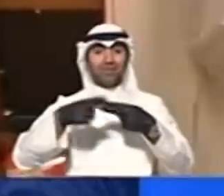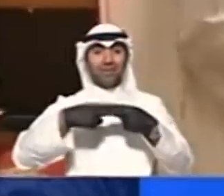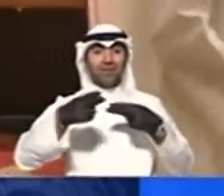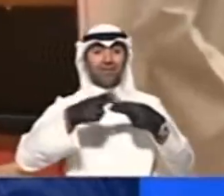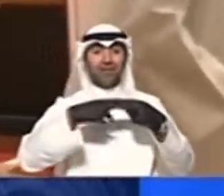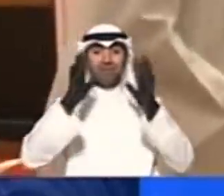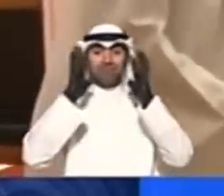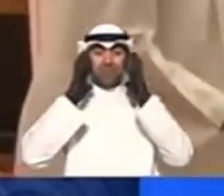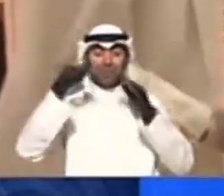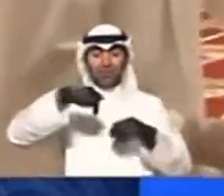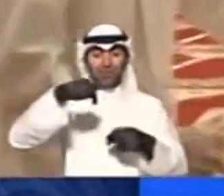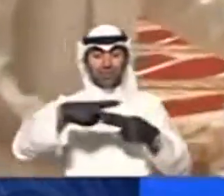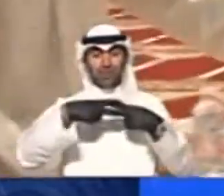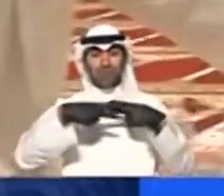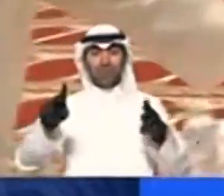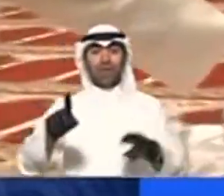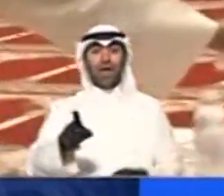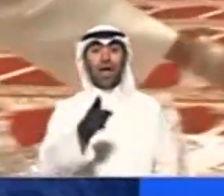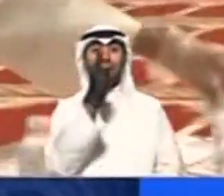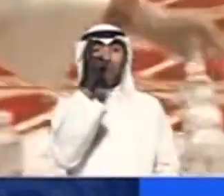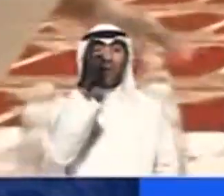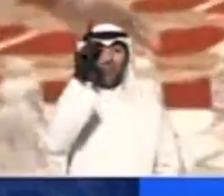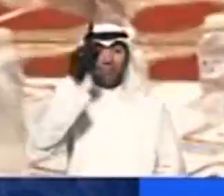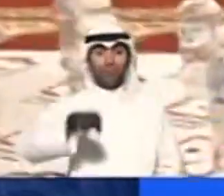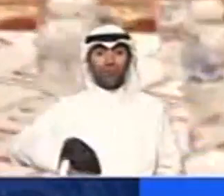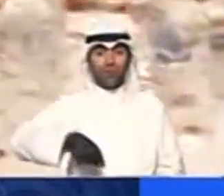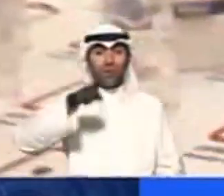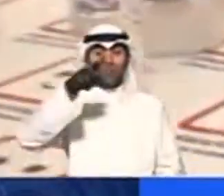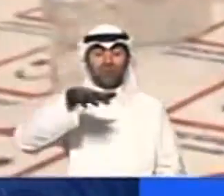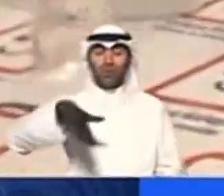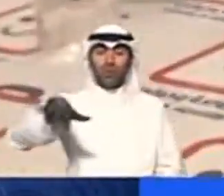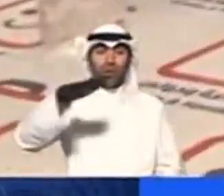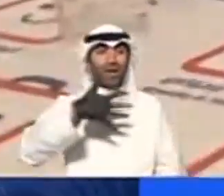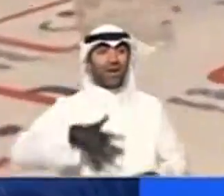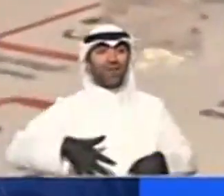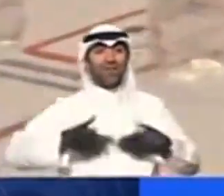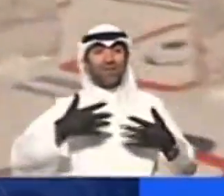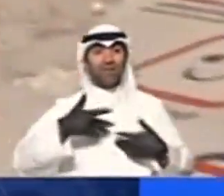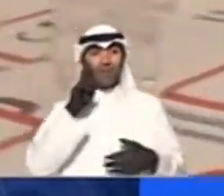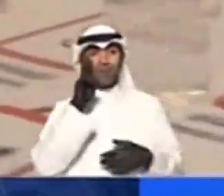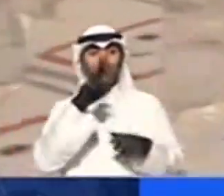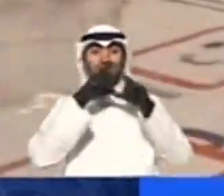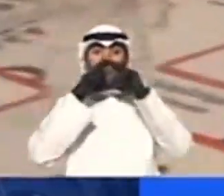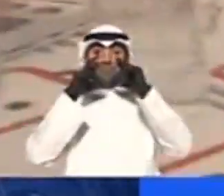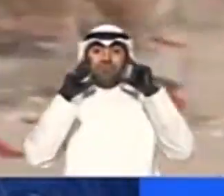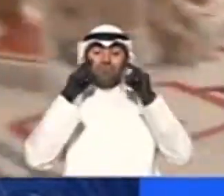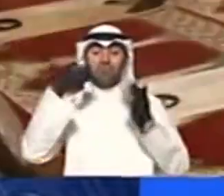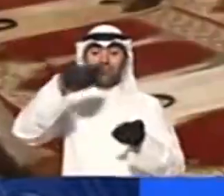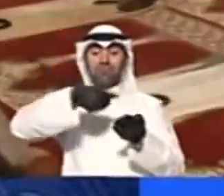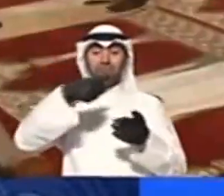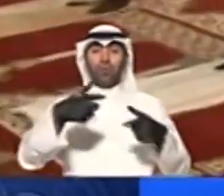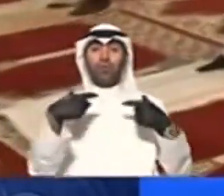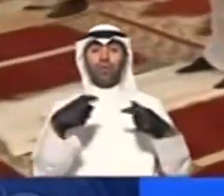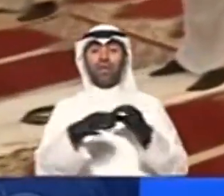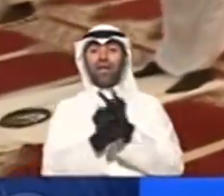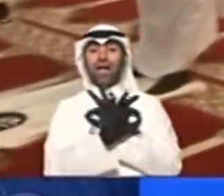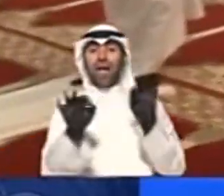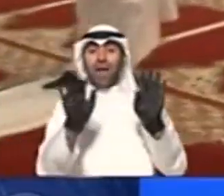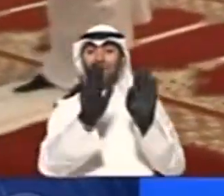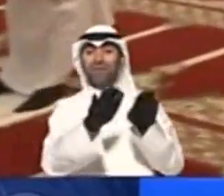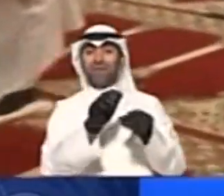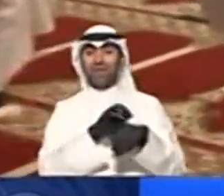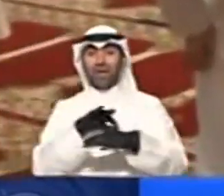إجراءات احترازية وتباعد في الصفوف منعا لانتشار عدوى كوفيد-19، وفي ظل فرحة